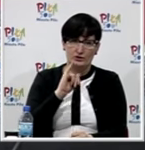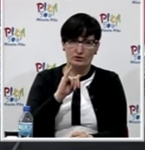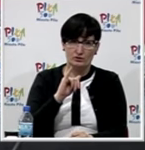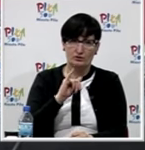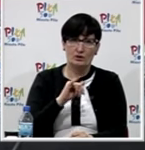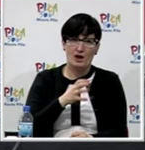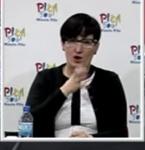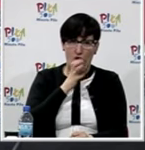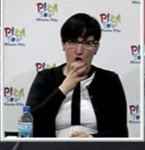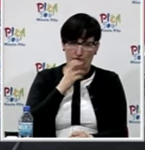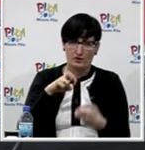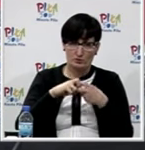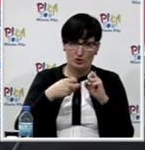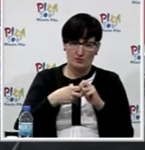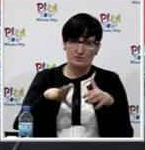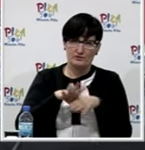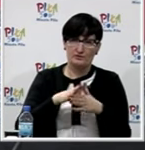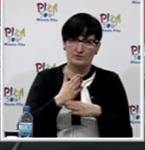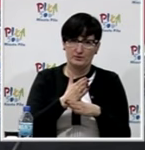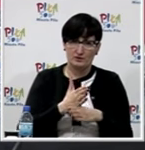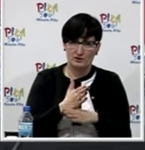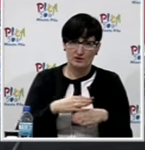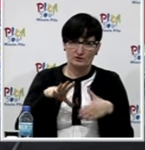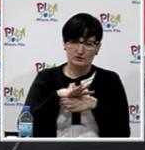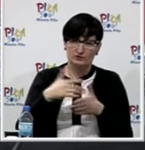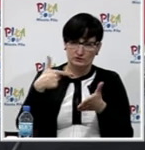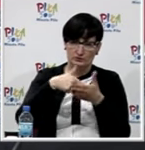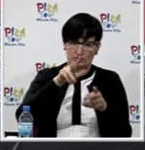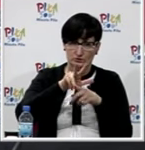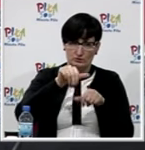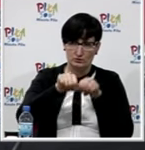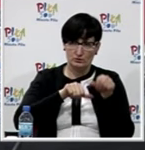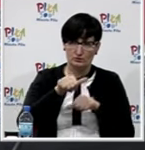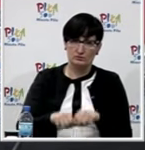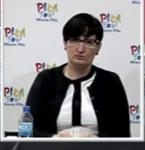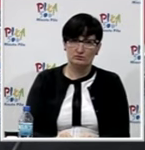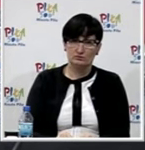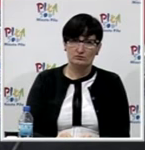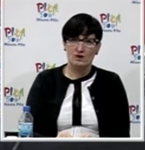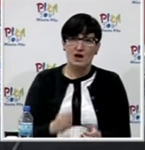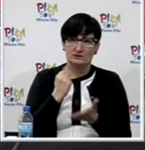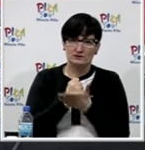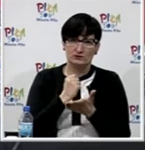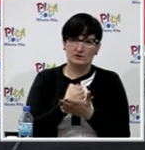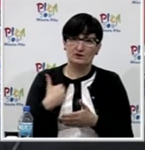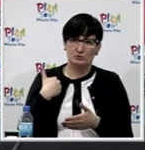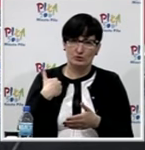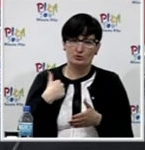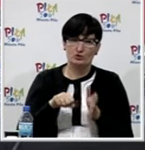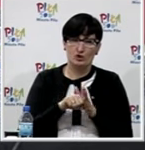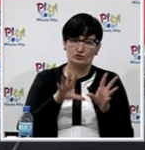rozwiązywania problemów alkoholowych w Pile w 2013 roku adresowany był do wszystkich